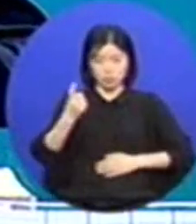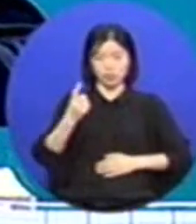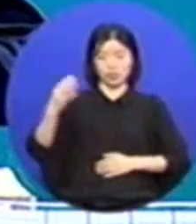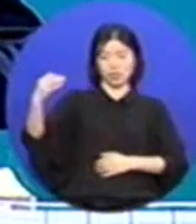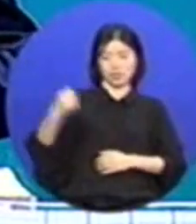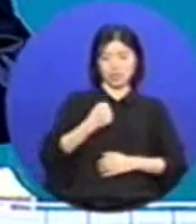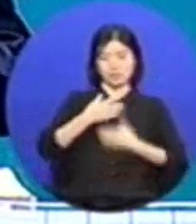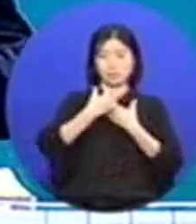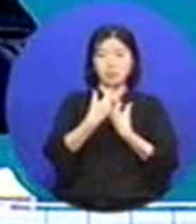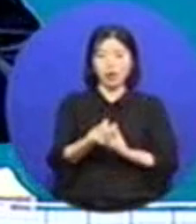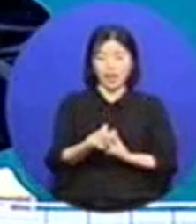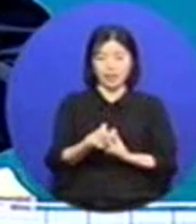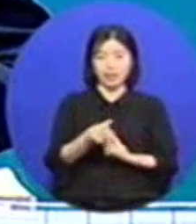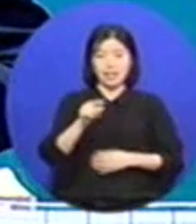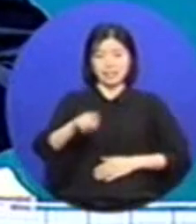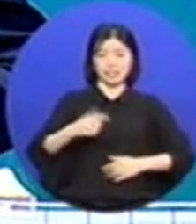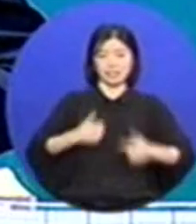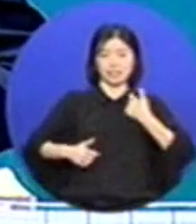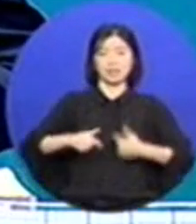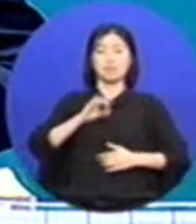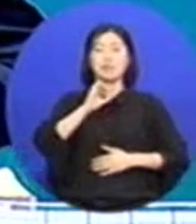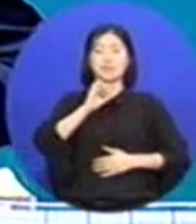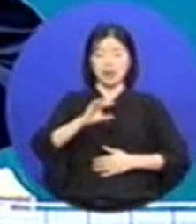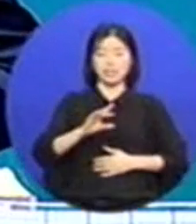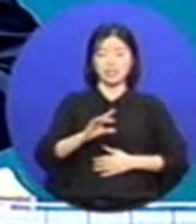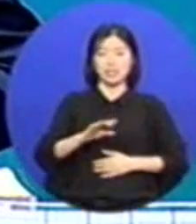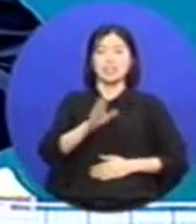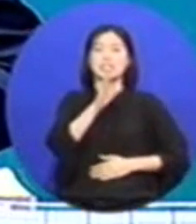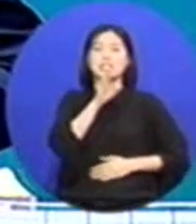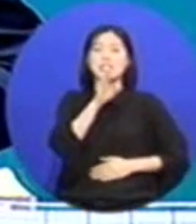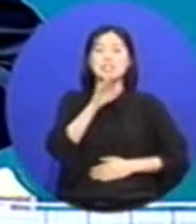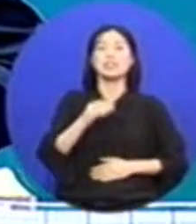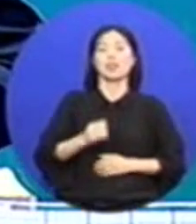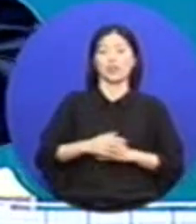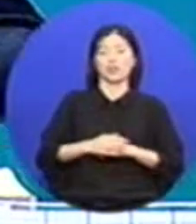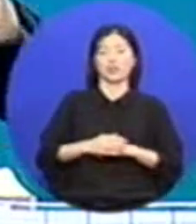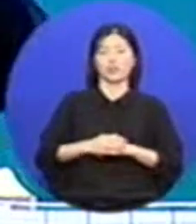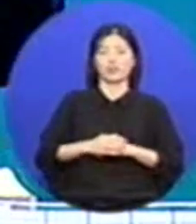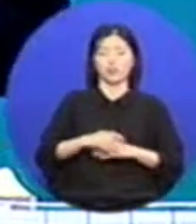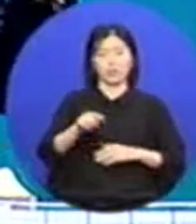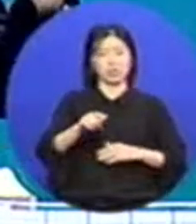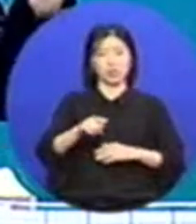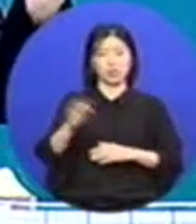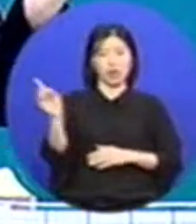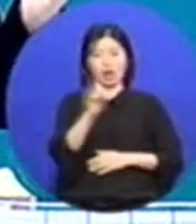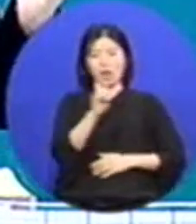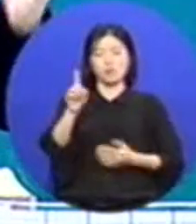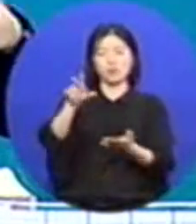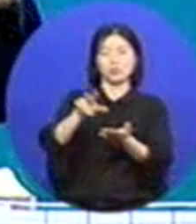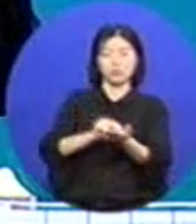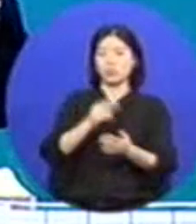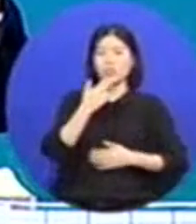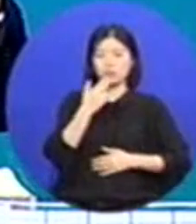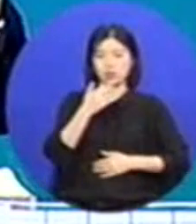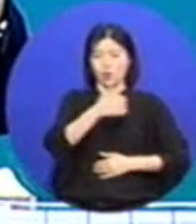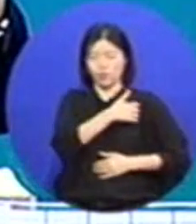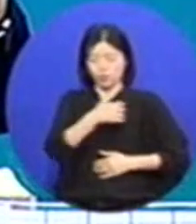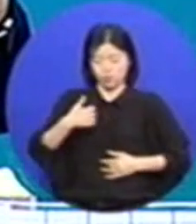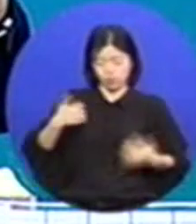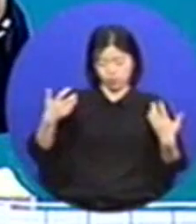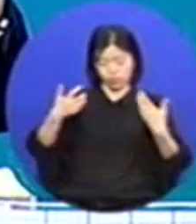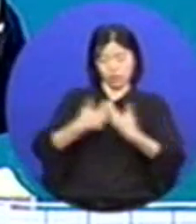또 그 기쁨 많이 진짜요 그 아무문제가 없어져요 충분해요